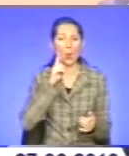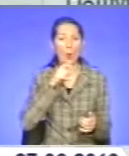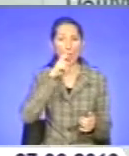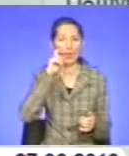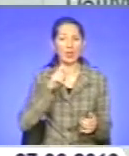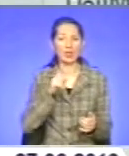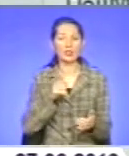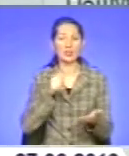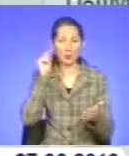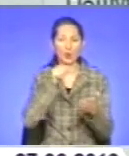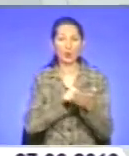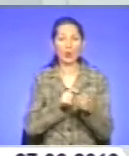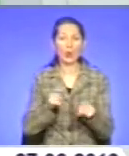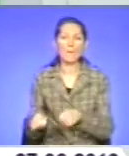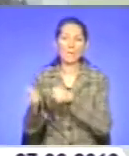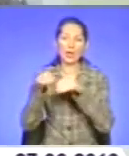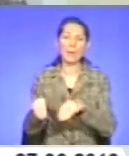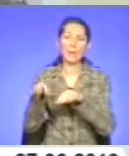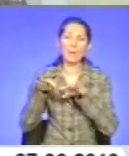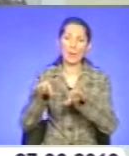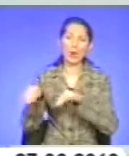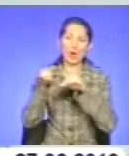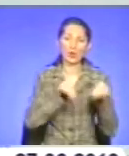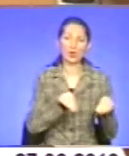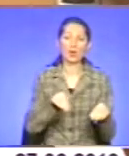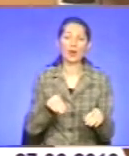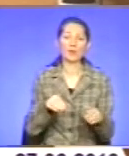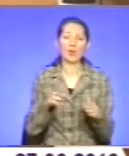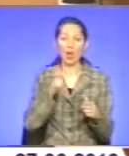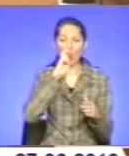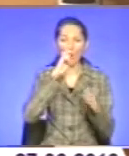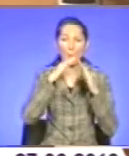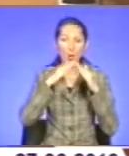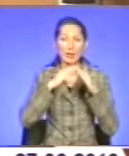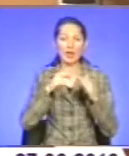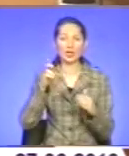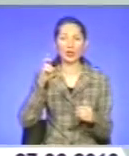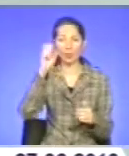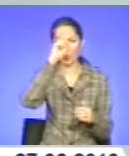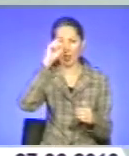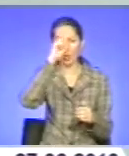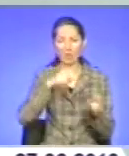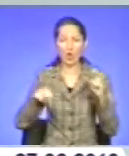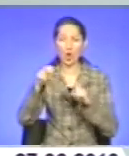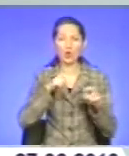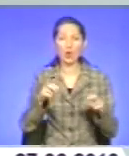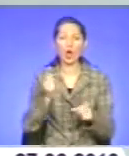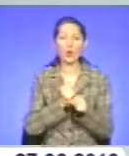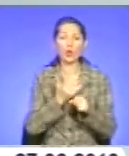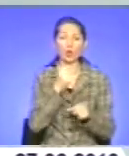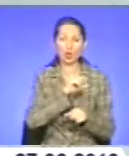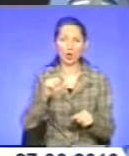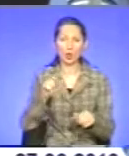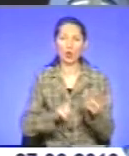Туреччини. Шукає роботу за кордоном. З такого змісту оголошень, поданих до інтернет-мережі, розпочалися історії п'ятьох тернопільських роксолан.